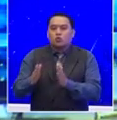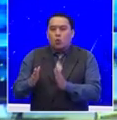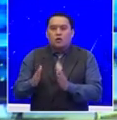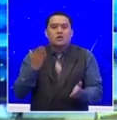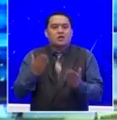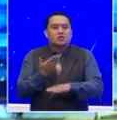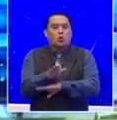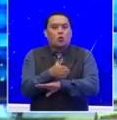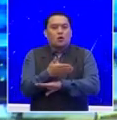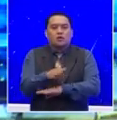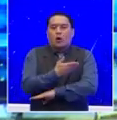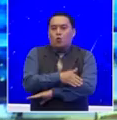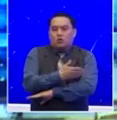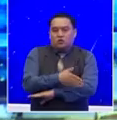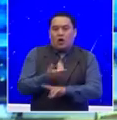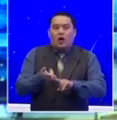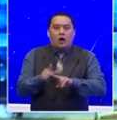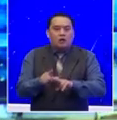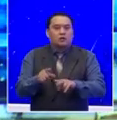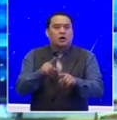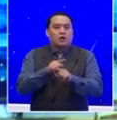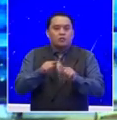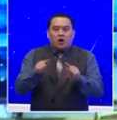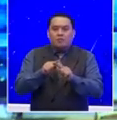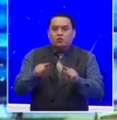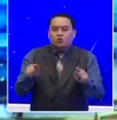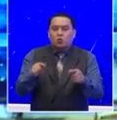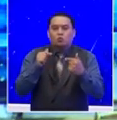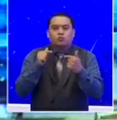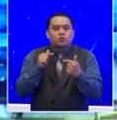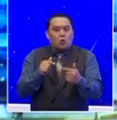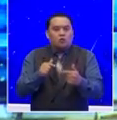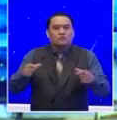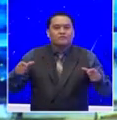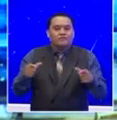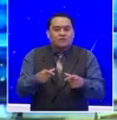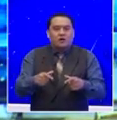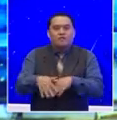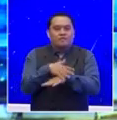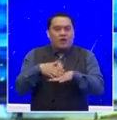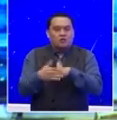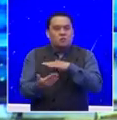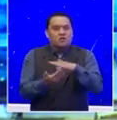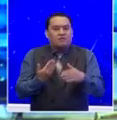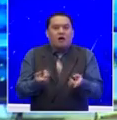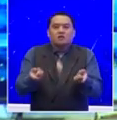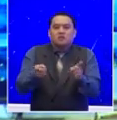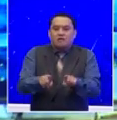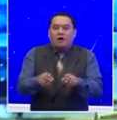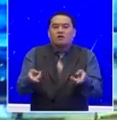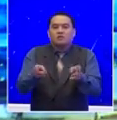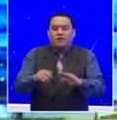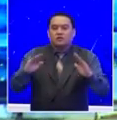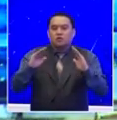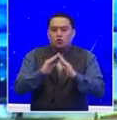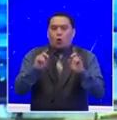если выходят гулять на улицу. В то время, когда в регионе действует карантин, и власти напротив призывают людей как можно меньше